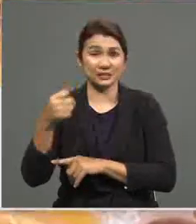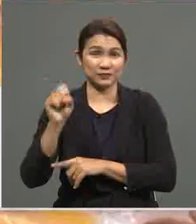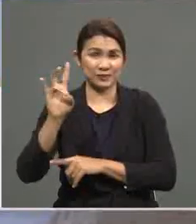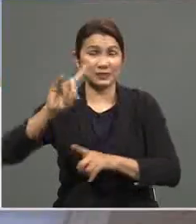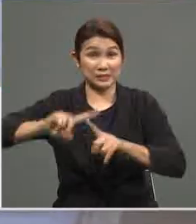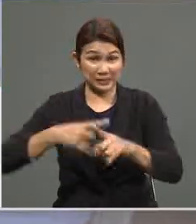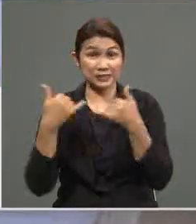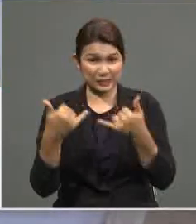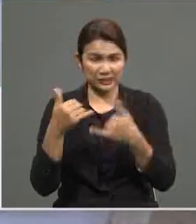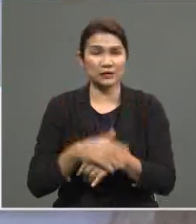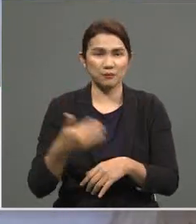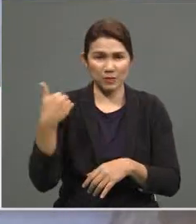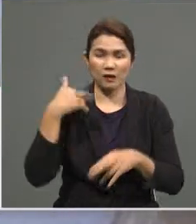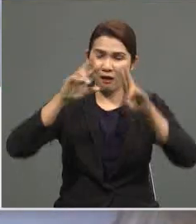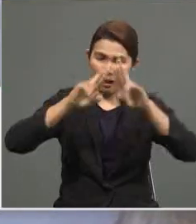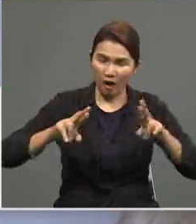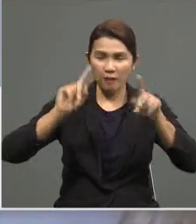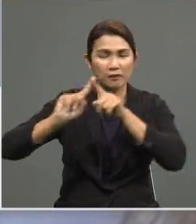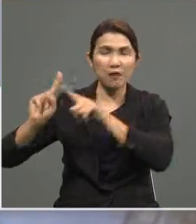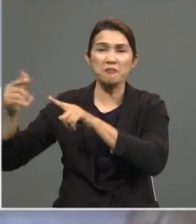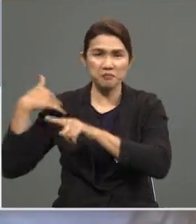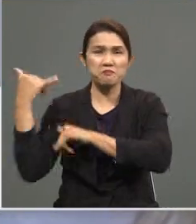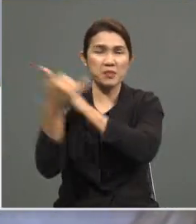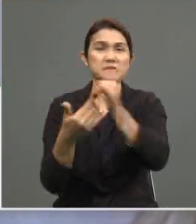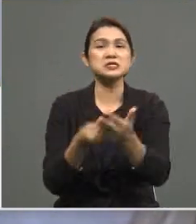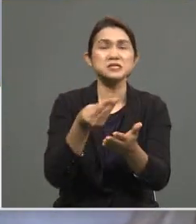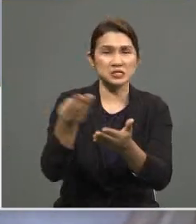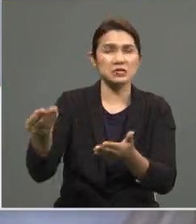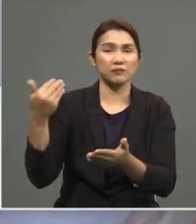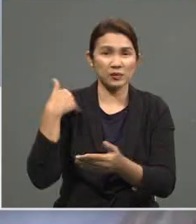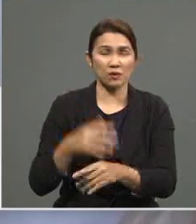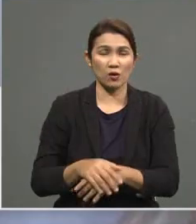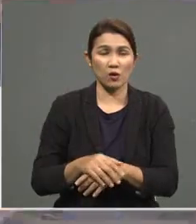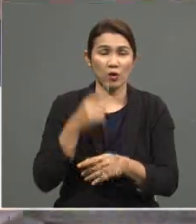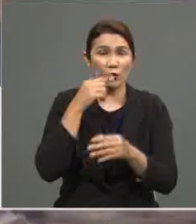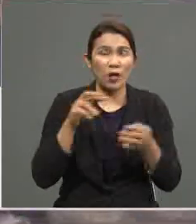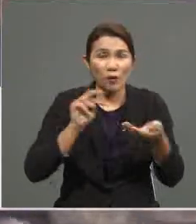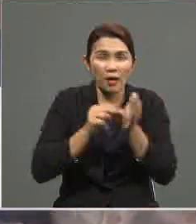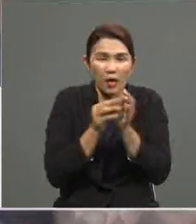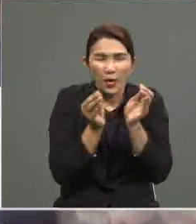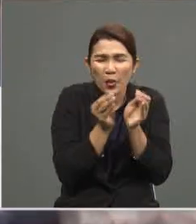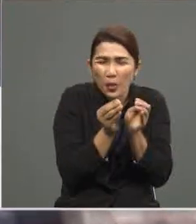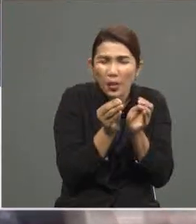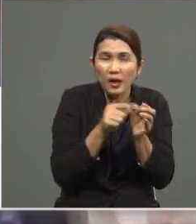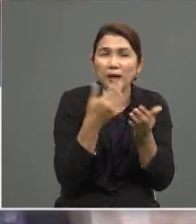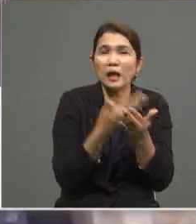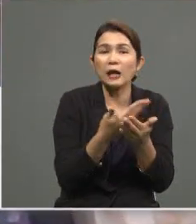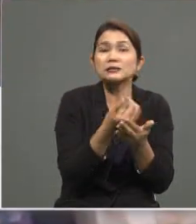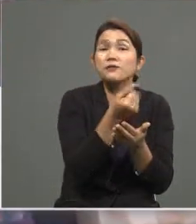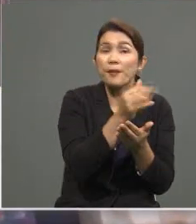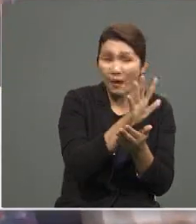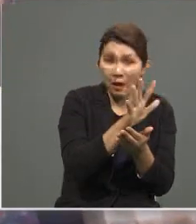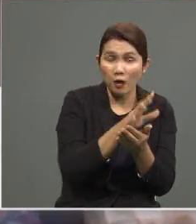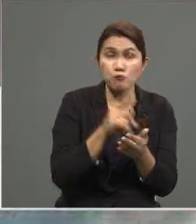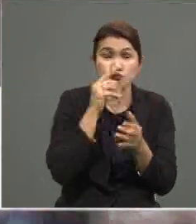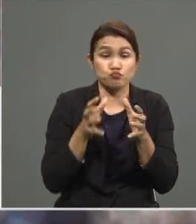ซื้อในส่วนของโคมยี่เปงกันอย่างคึกคักดูราคากันหน่อยครับโคมยี่เป็งขนาดเล็กราคา 15บาทนะครับ